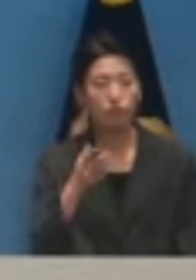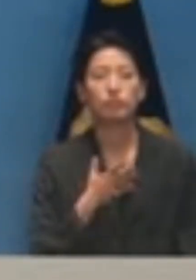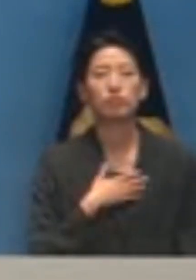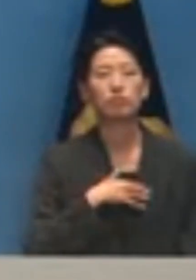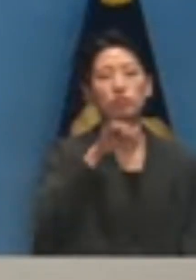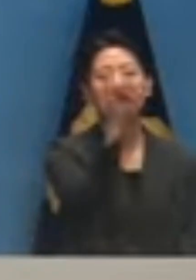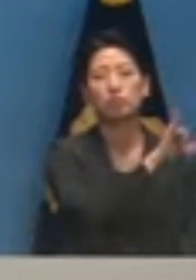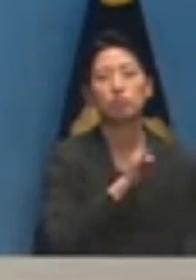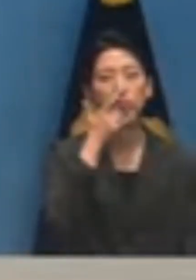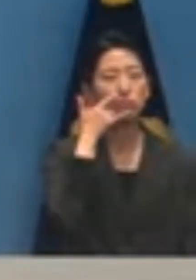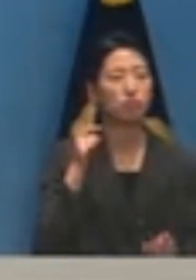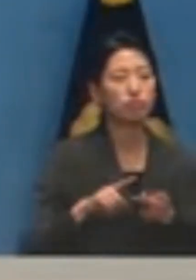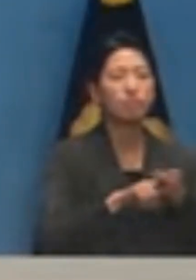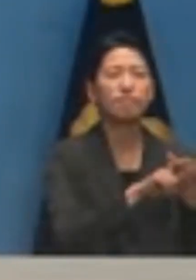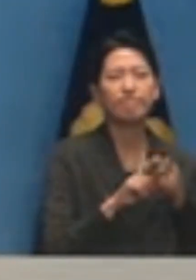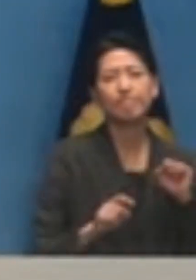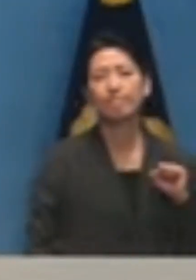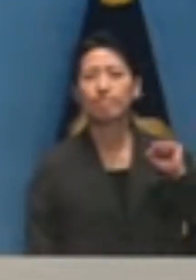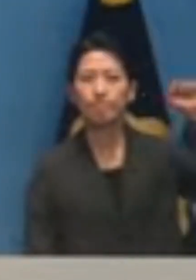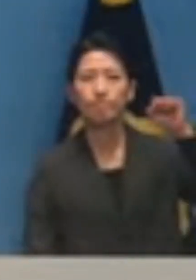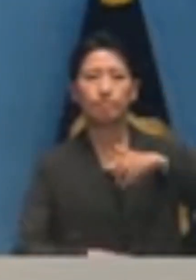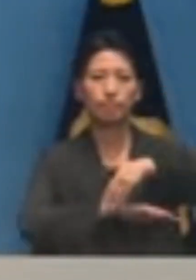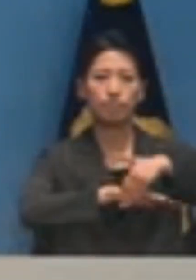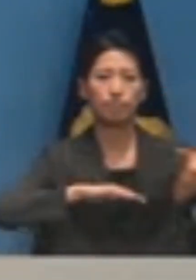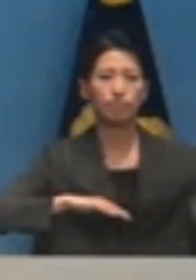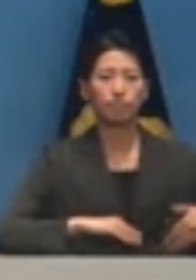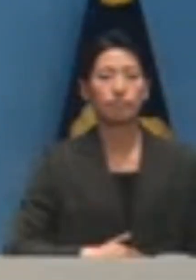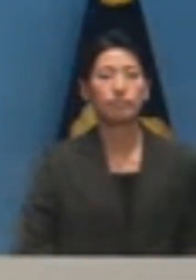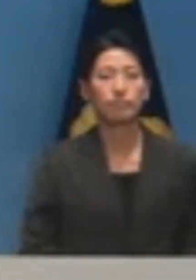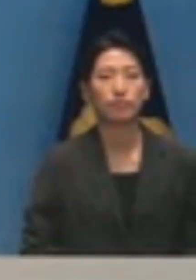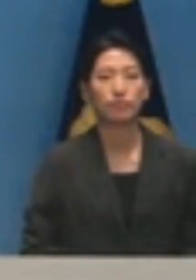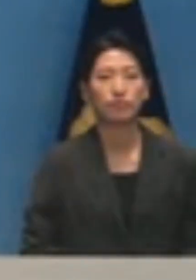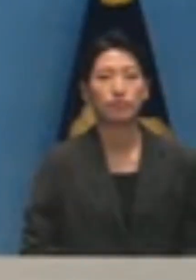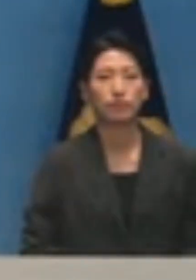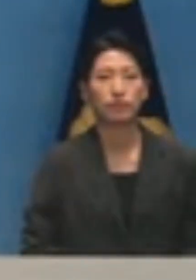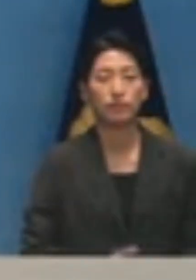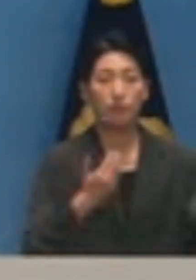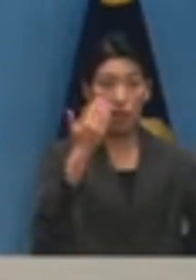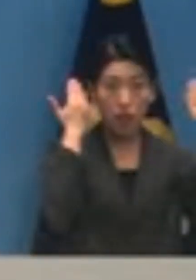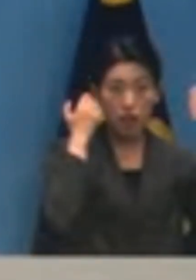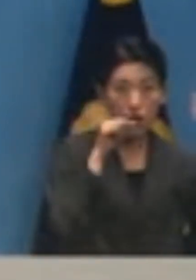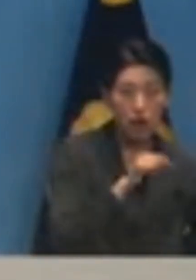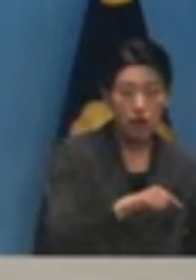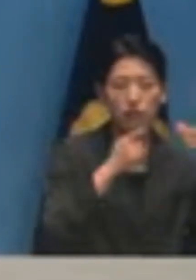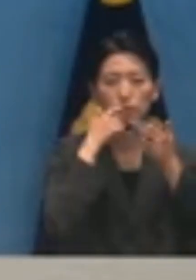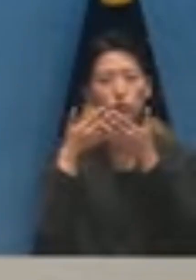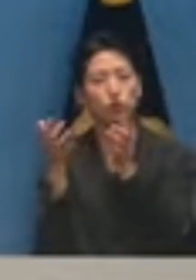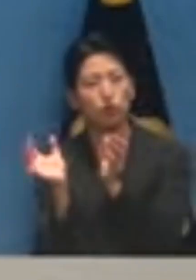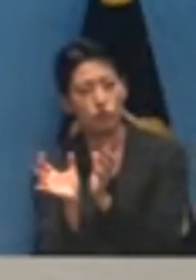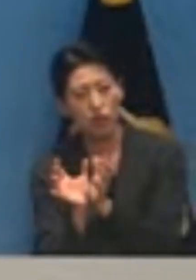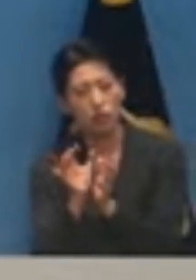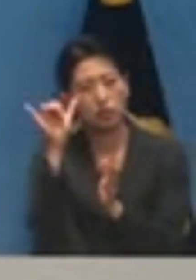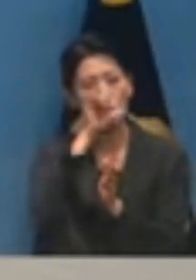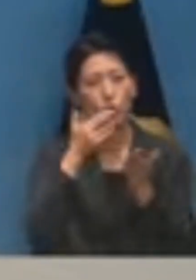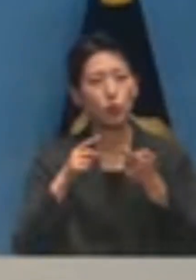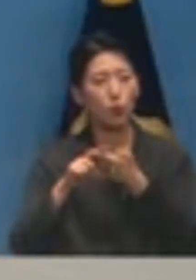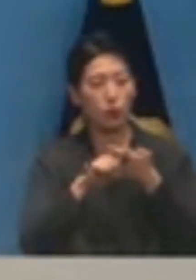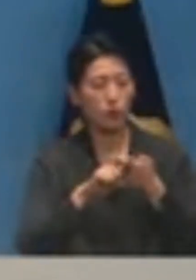전국적으로 저항 운동에 나설 것입니다. 학교는 민주당과 정교조의 사상 교육장이